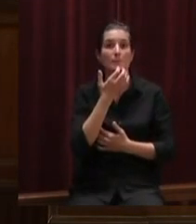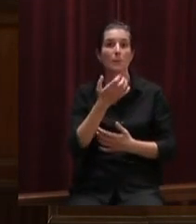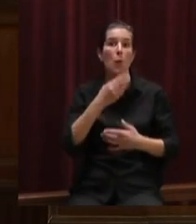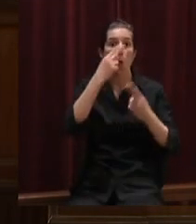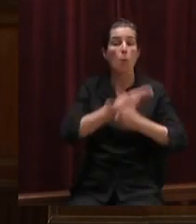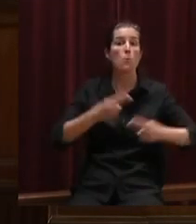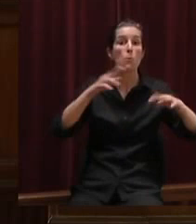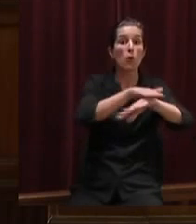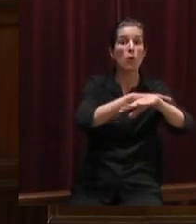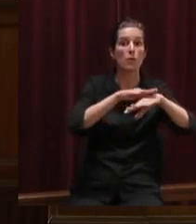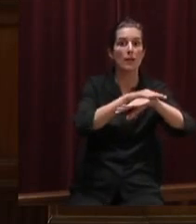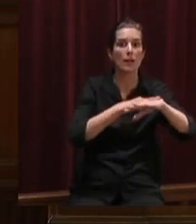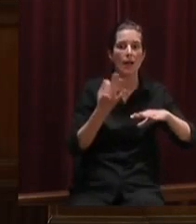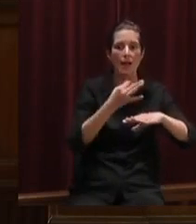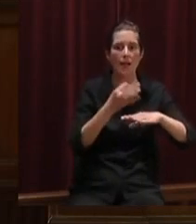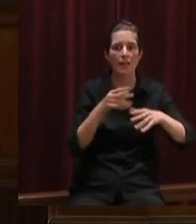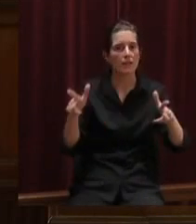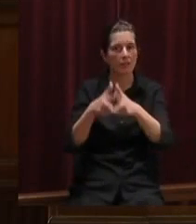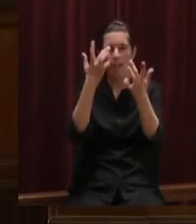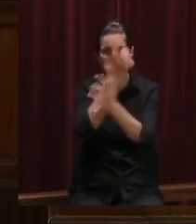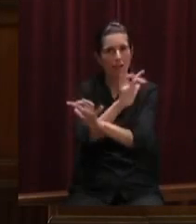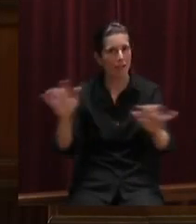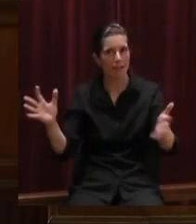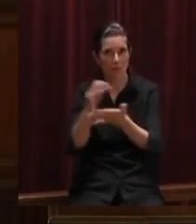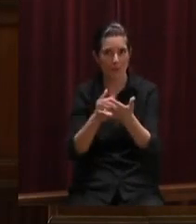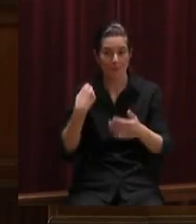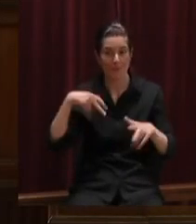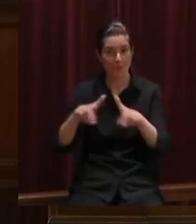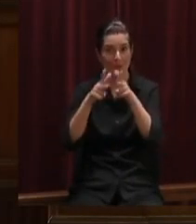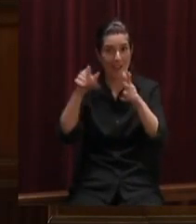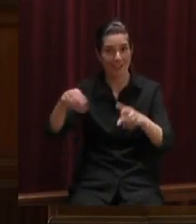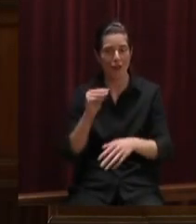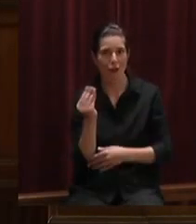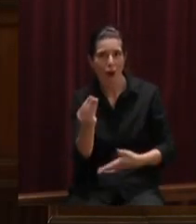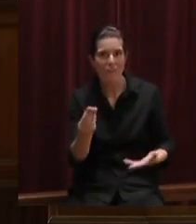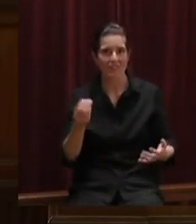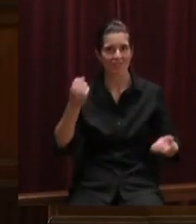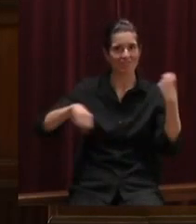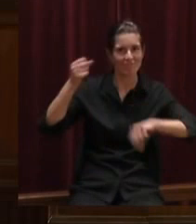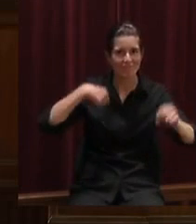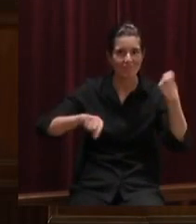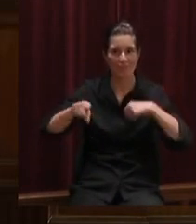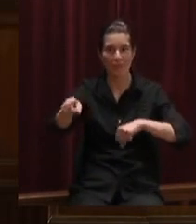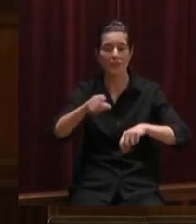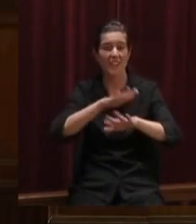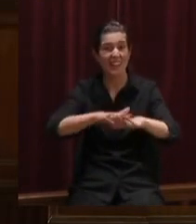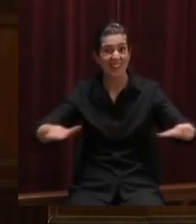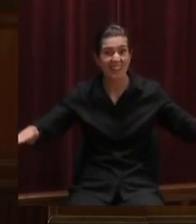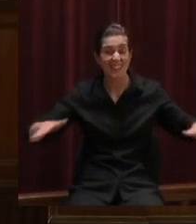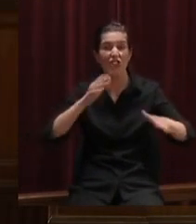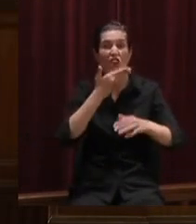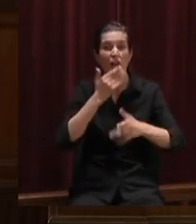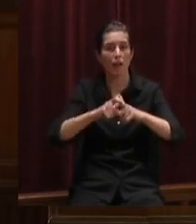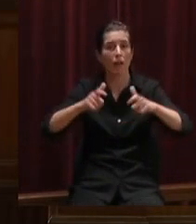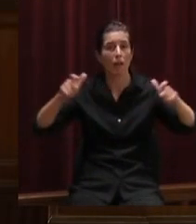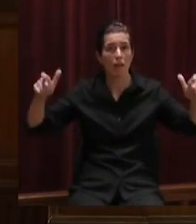de tota la societat. Aquesta societat jove i dinàmica que augmenta població escolar ens reclama que facem tot el